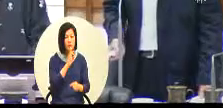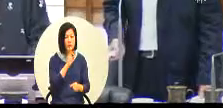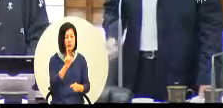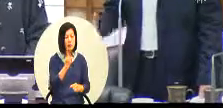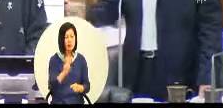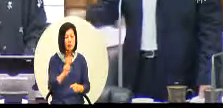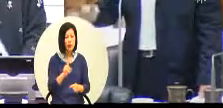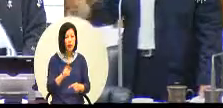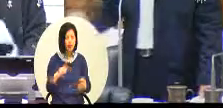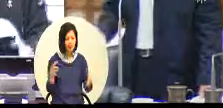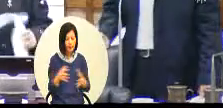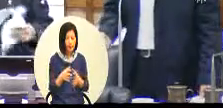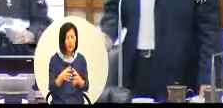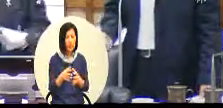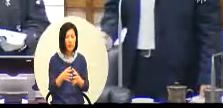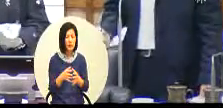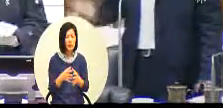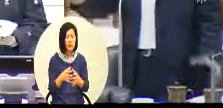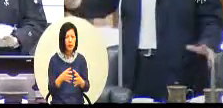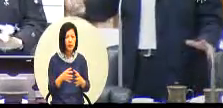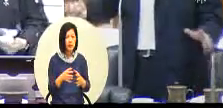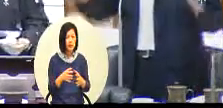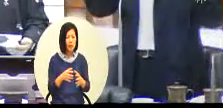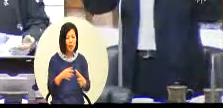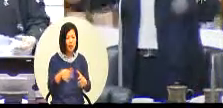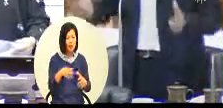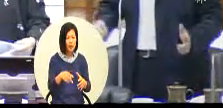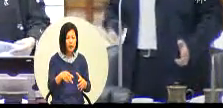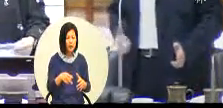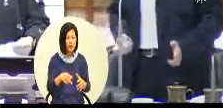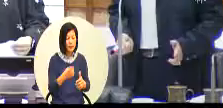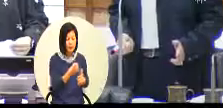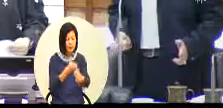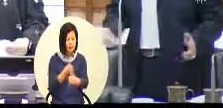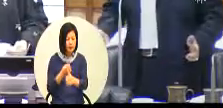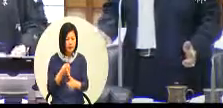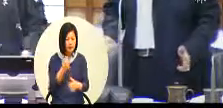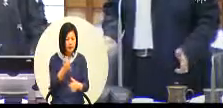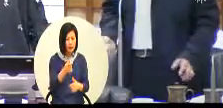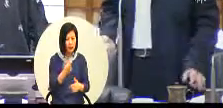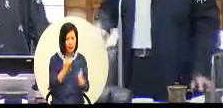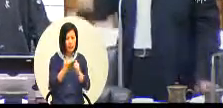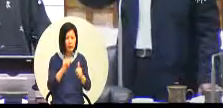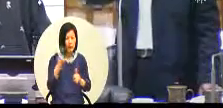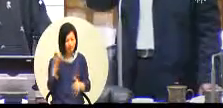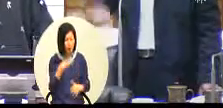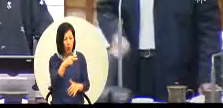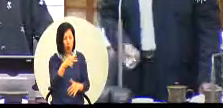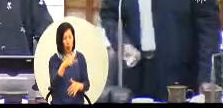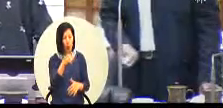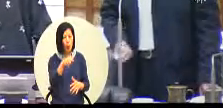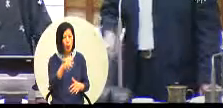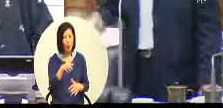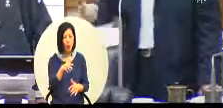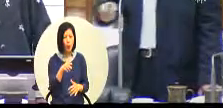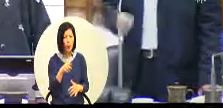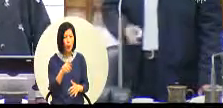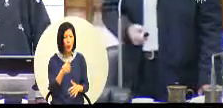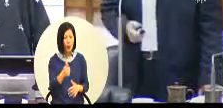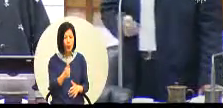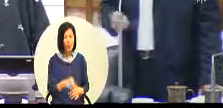打造嘛，打造更好的一个环境跟亮点，让我们市民看着为之一亮。这个我在想，市长不